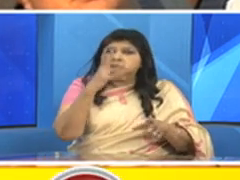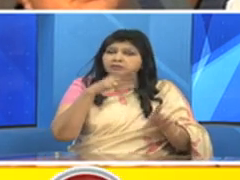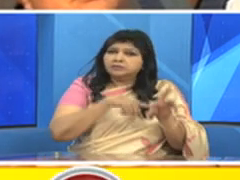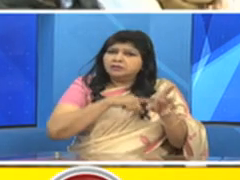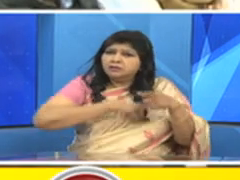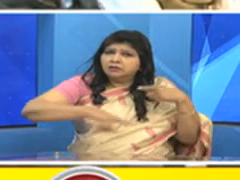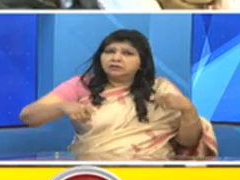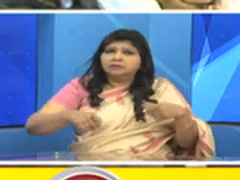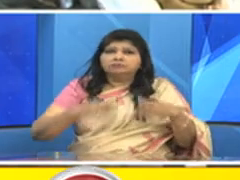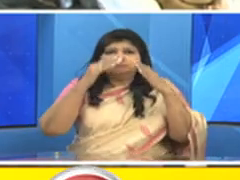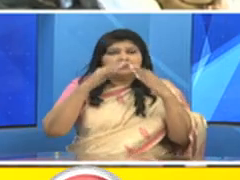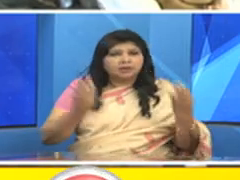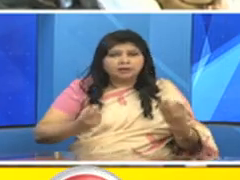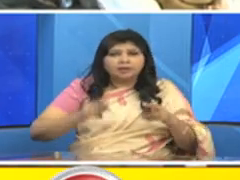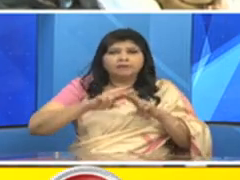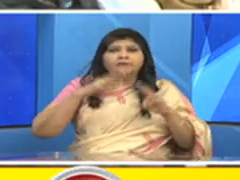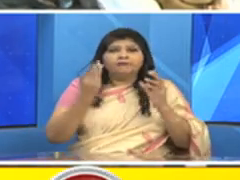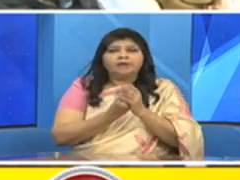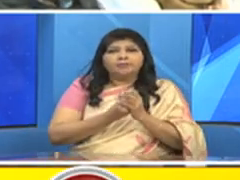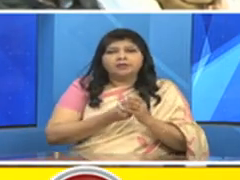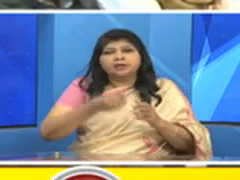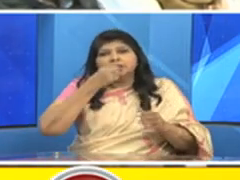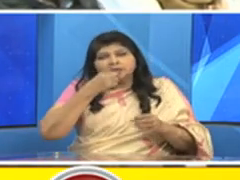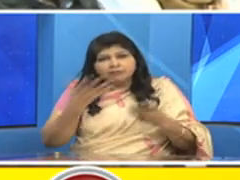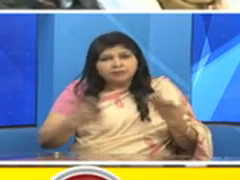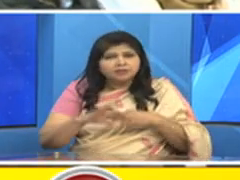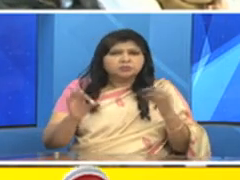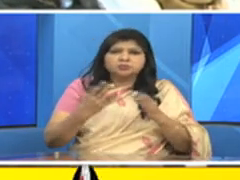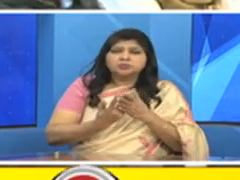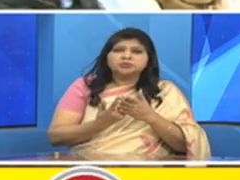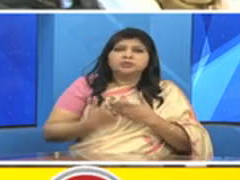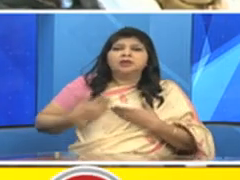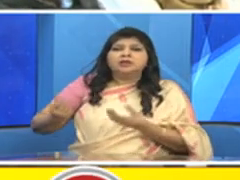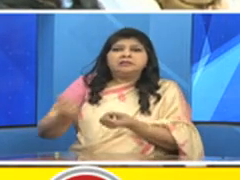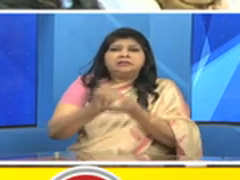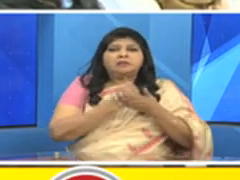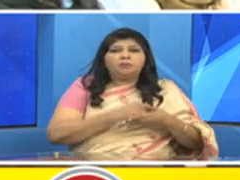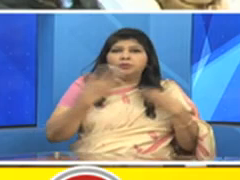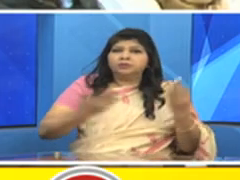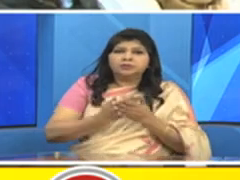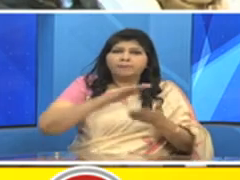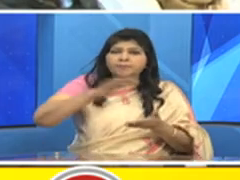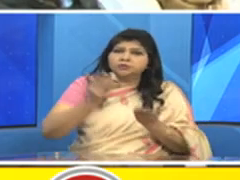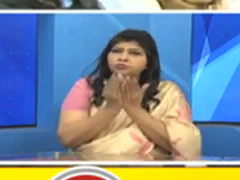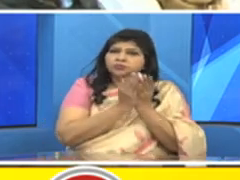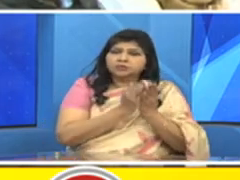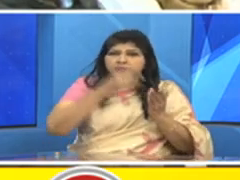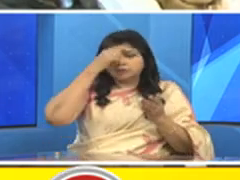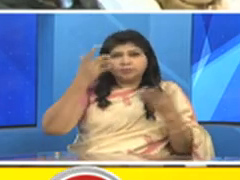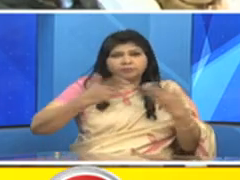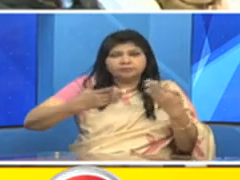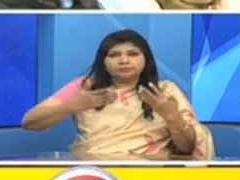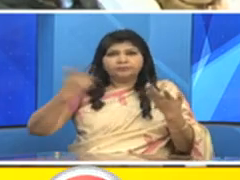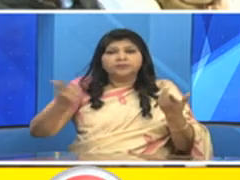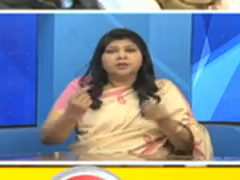जमीन, न परिवार के लिए बीमारियों के लिए इलाज का प्रबंध और न बच्चों की शिक्षा की चिंता या